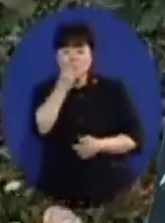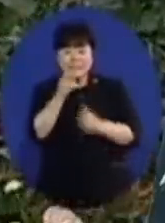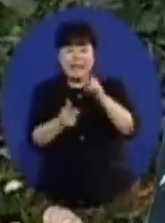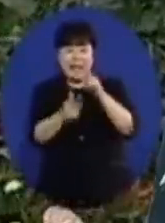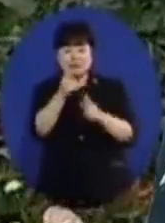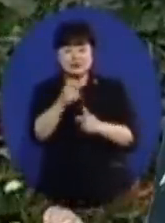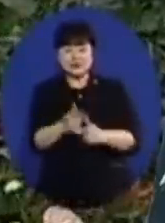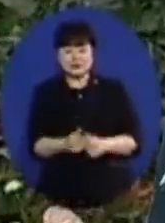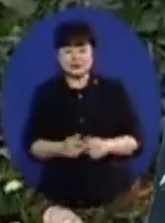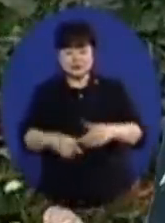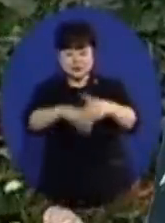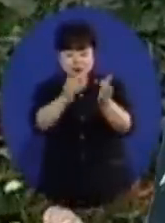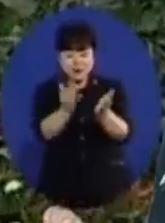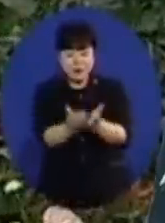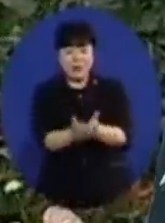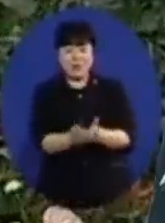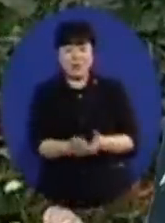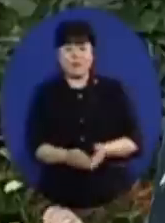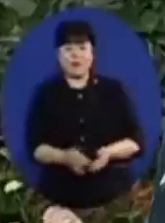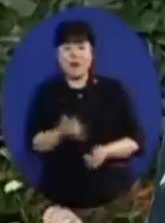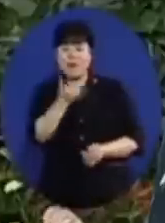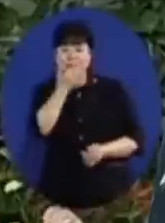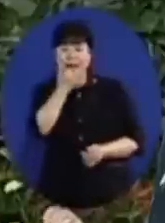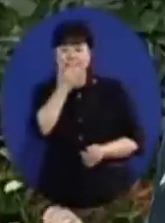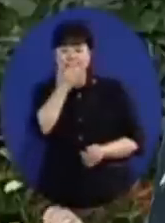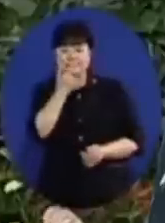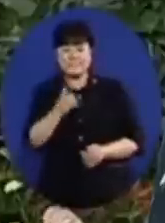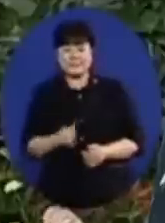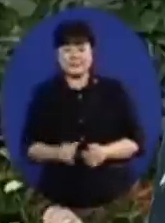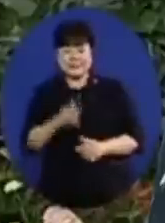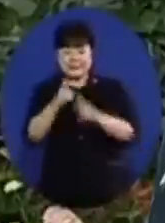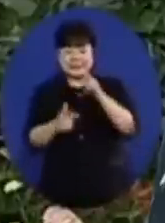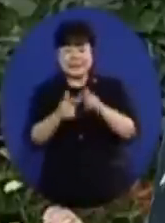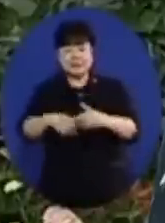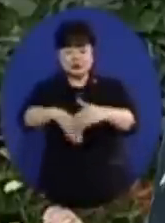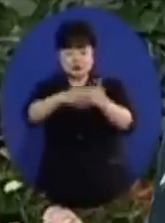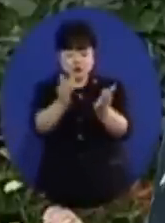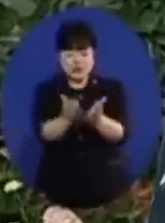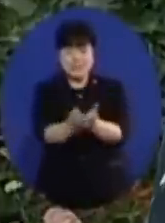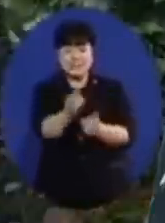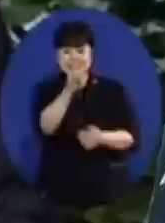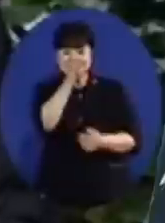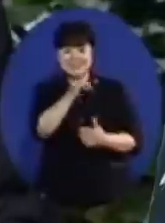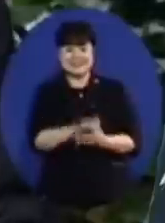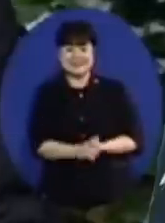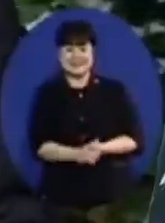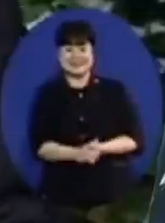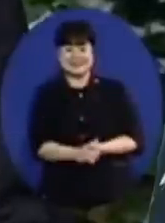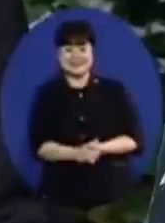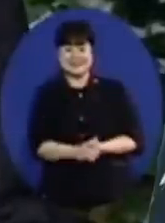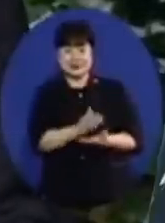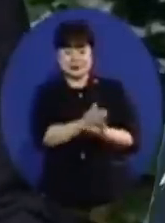단지 밤나무 단지 이렇게 나무들이 군대를 하고 있습니다